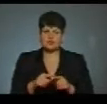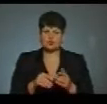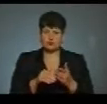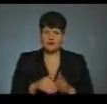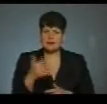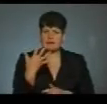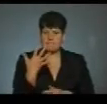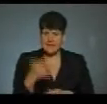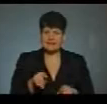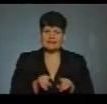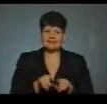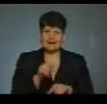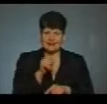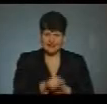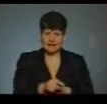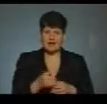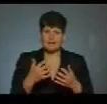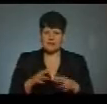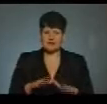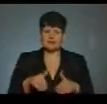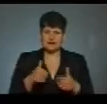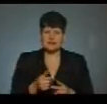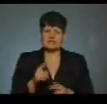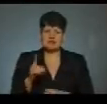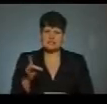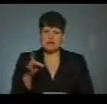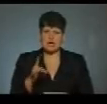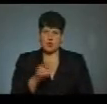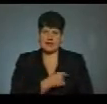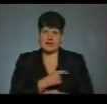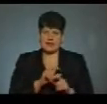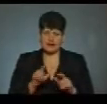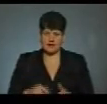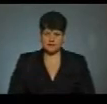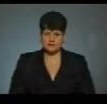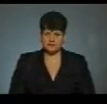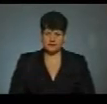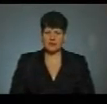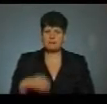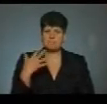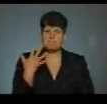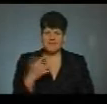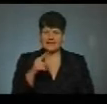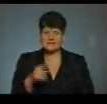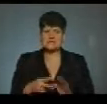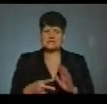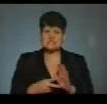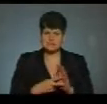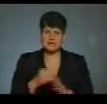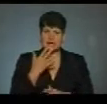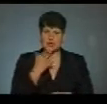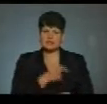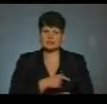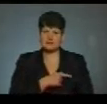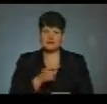Також 5 таких апаратів передали з Бараській районній лікарні. 5 із 7 народних депутатів від Тернопільщини